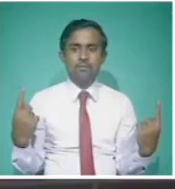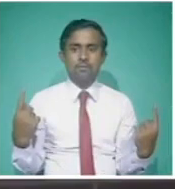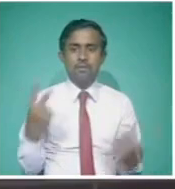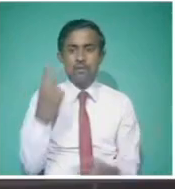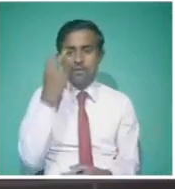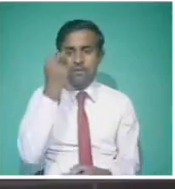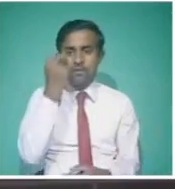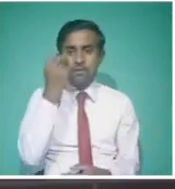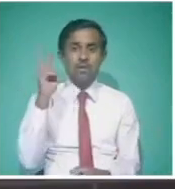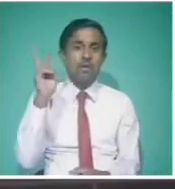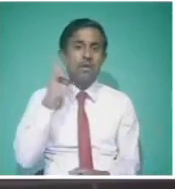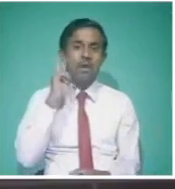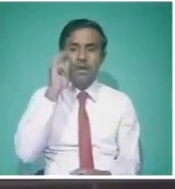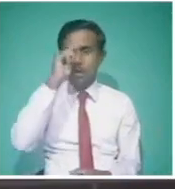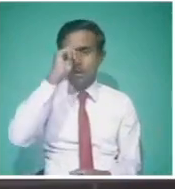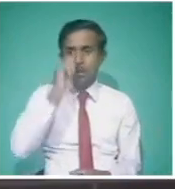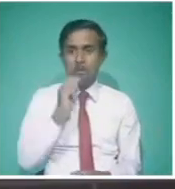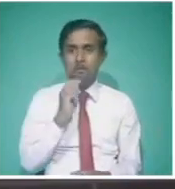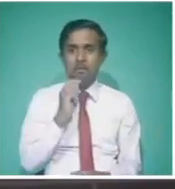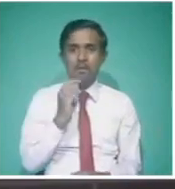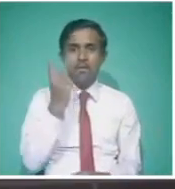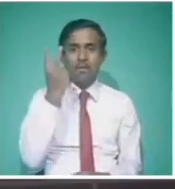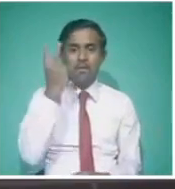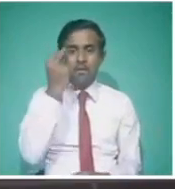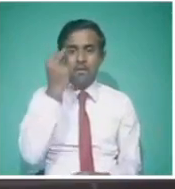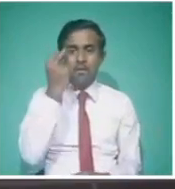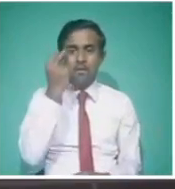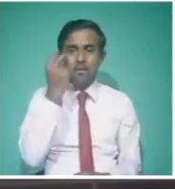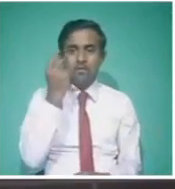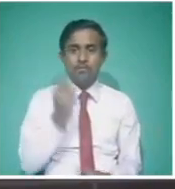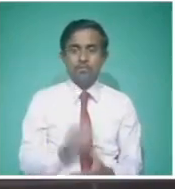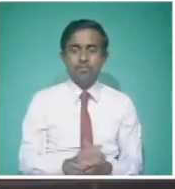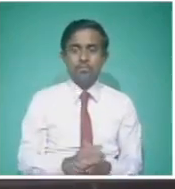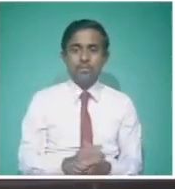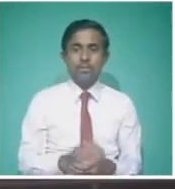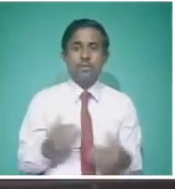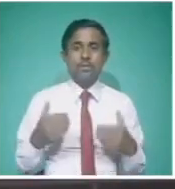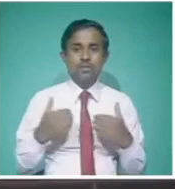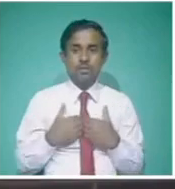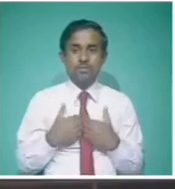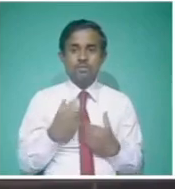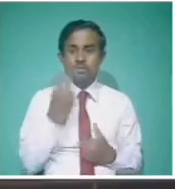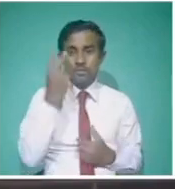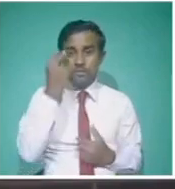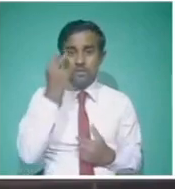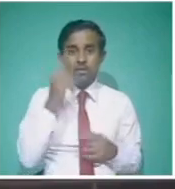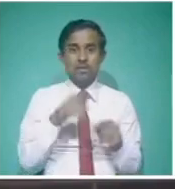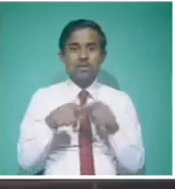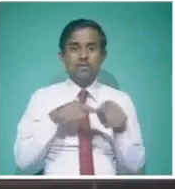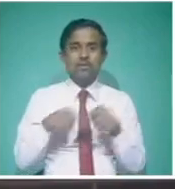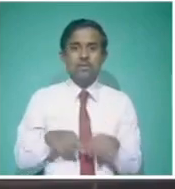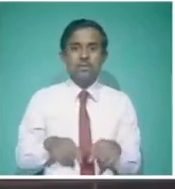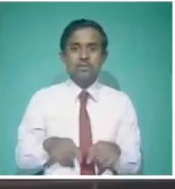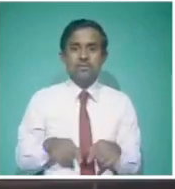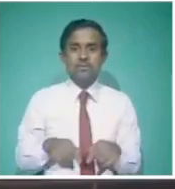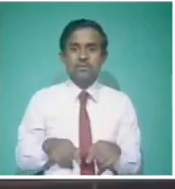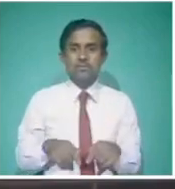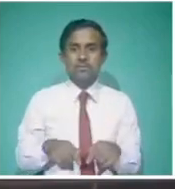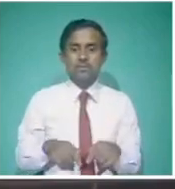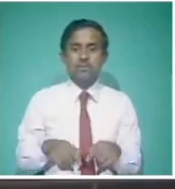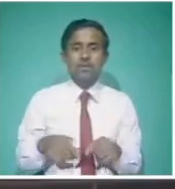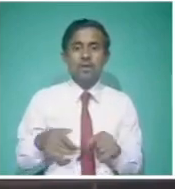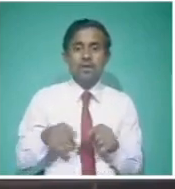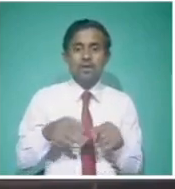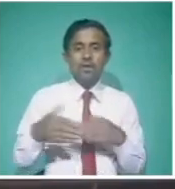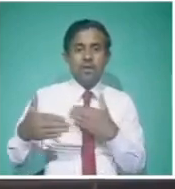දැක්මක් රනිල් වික්‍රමසිංහ මැතිතුමාගේ දැක්ම. ඒක අපේ දැක්මට සමානයි. ඒක ළඟින්